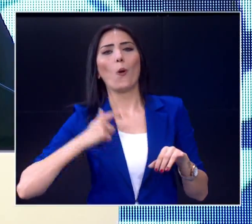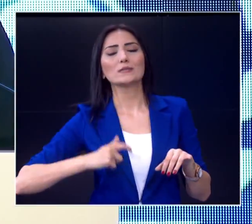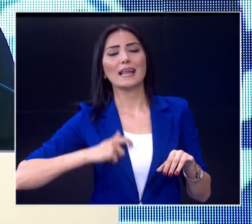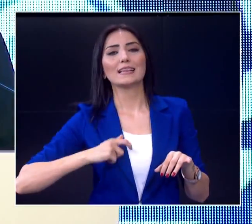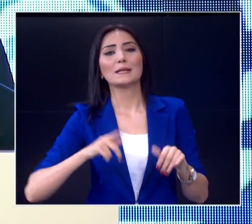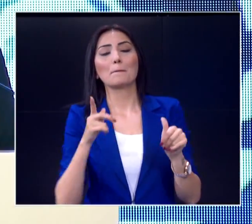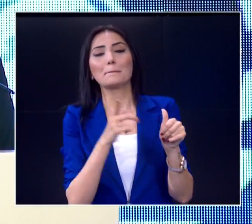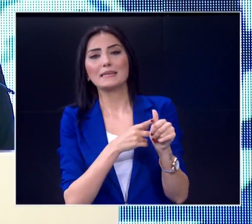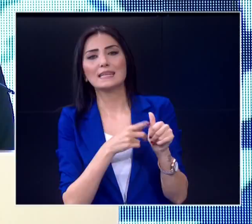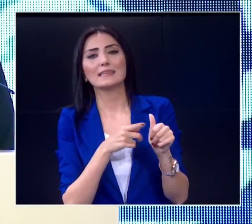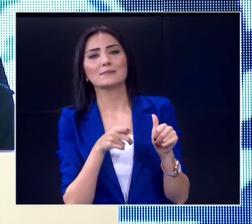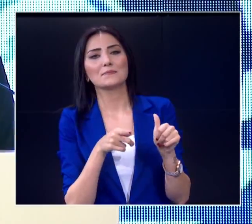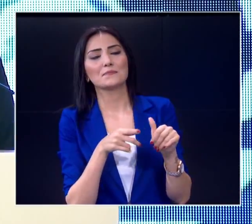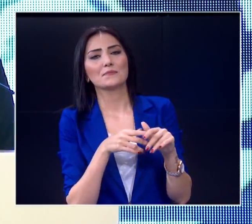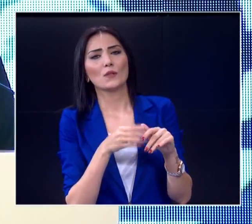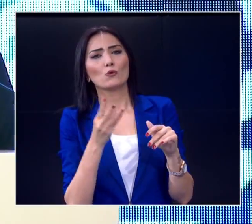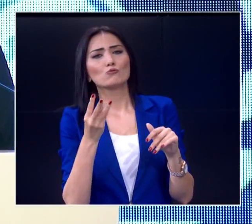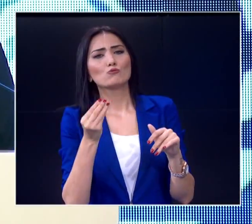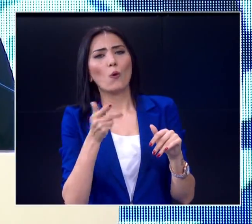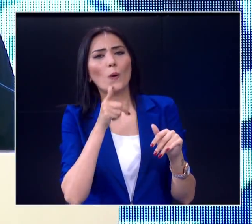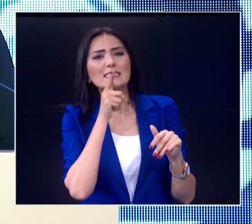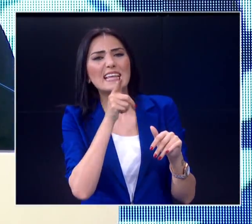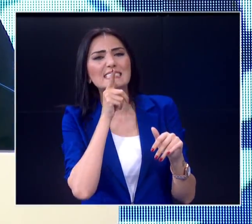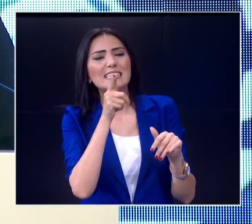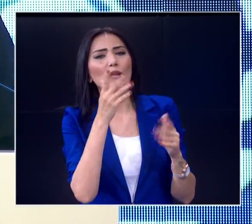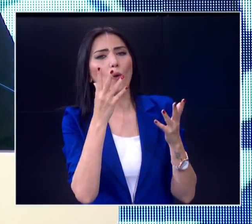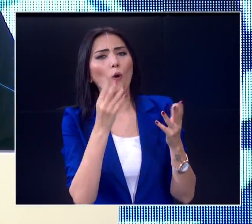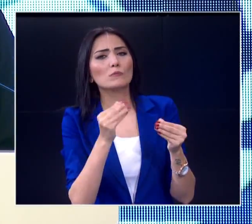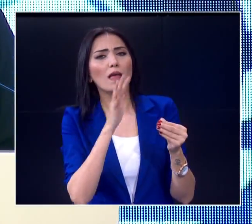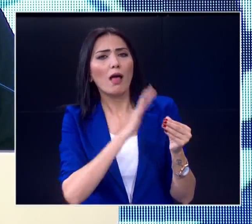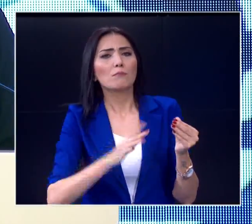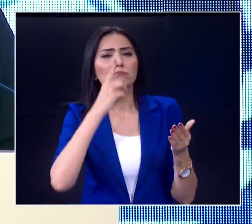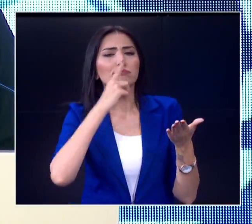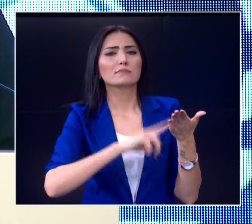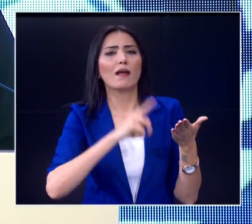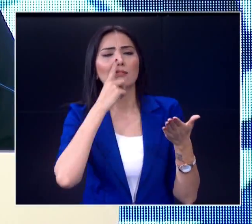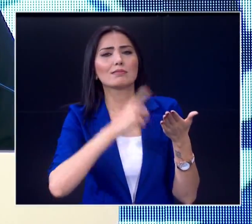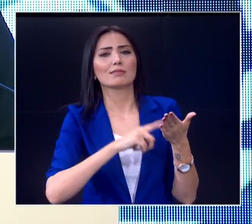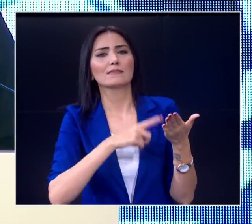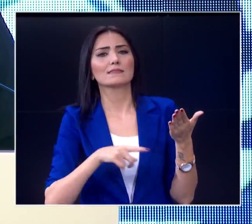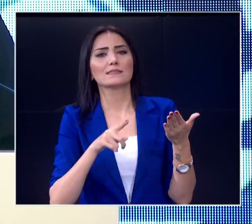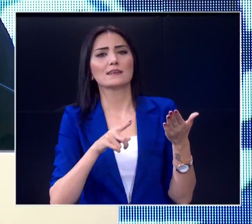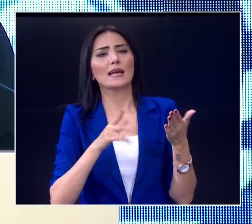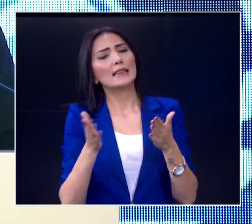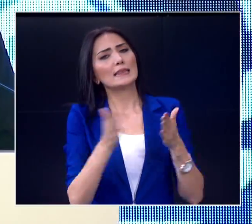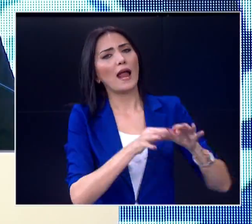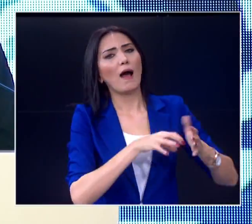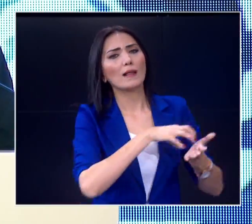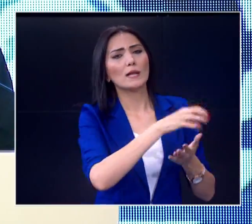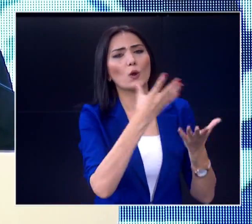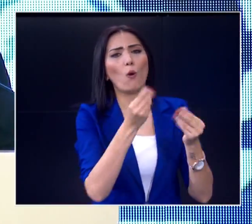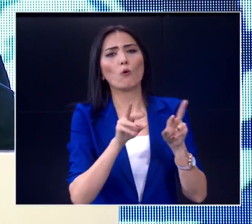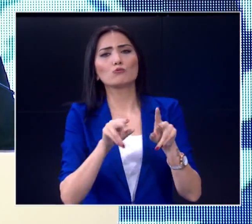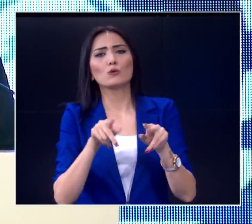özelliklerden birinin çok seslilik olduğuna hep inandık. Diğer alanlarda olduğu